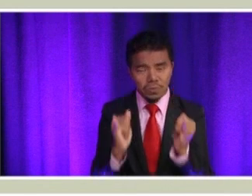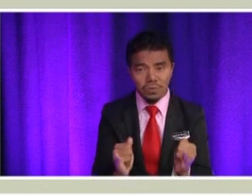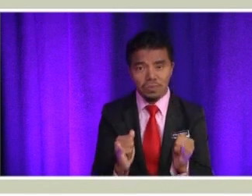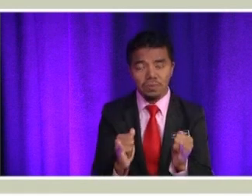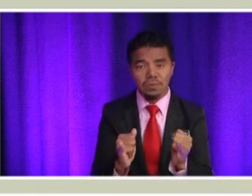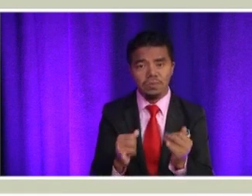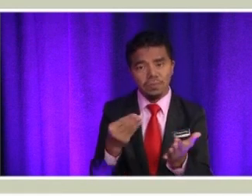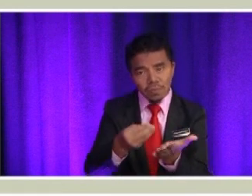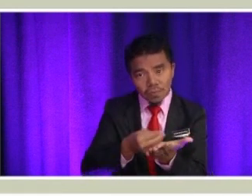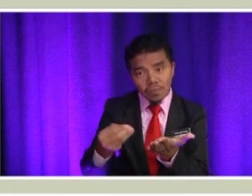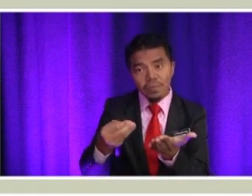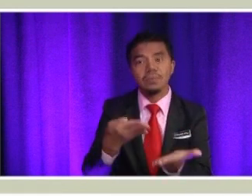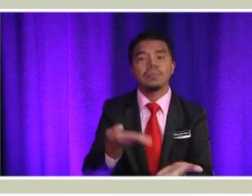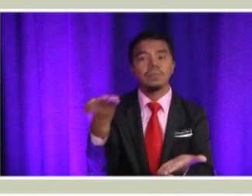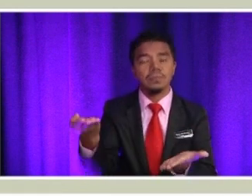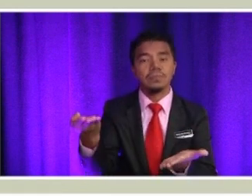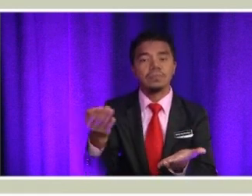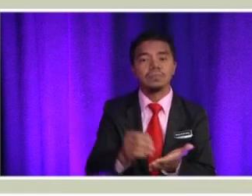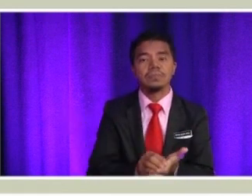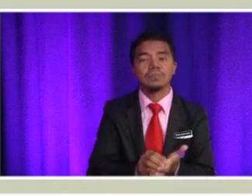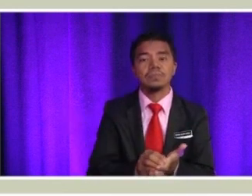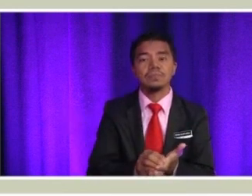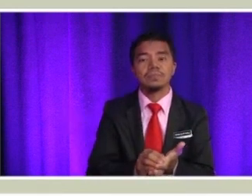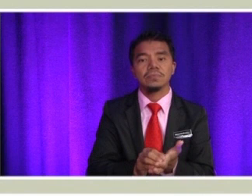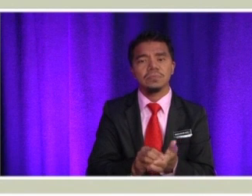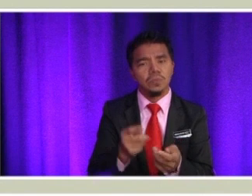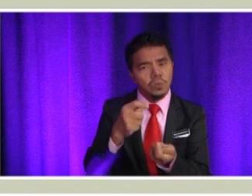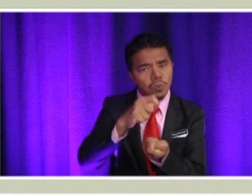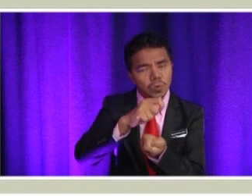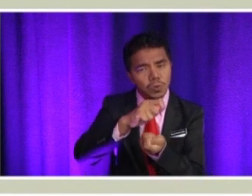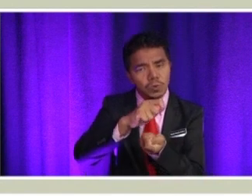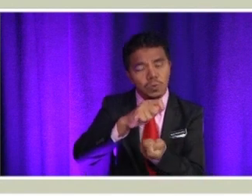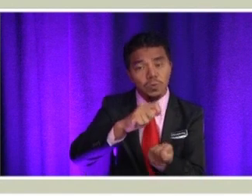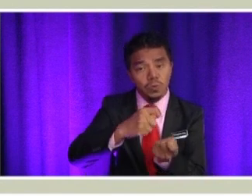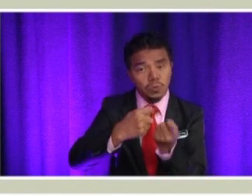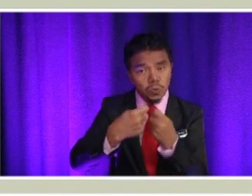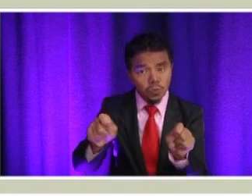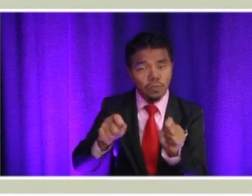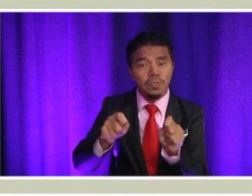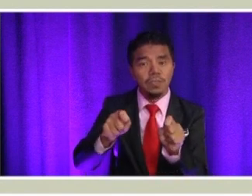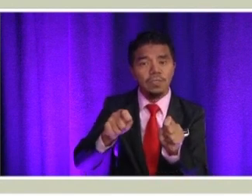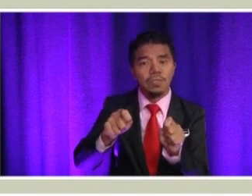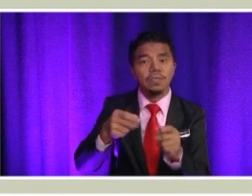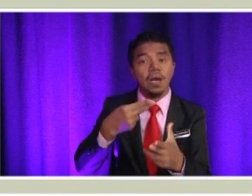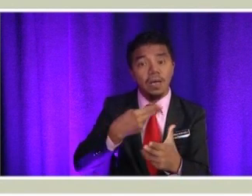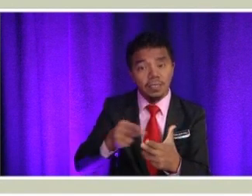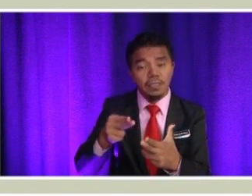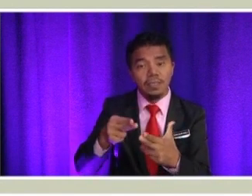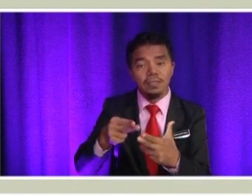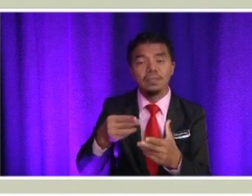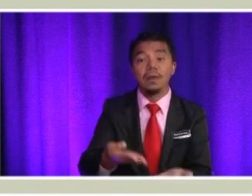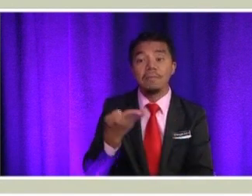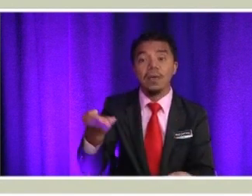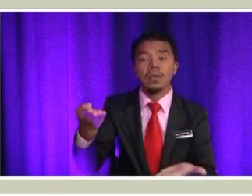dia beli barang, dia beli barang kemudian dia cuba hasilkan satu barang yang baru ataupun dia